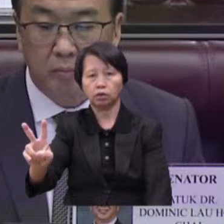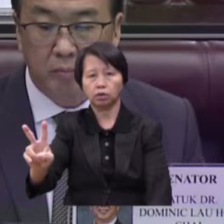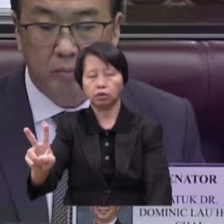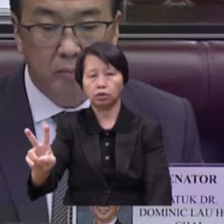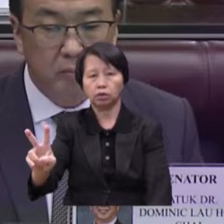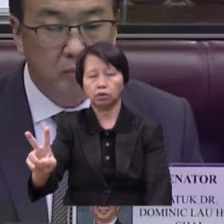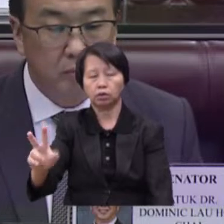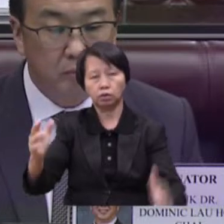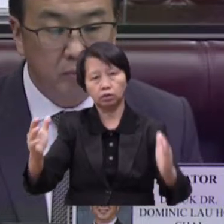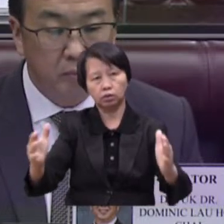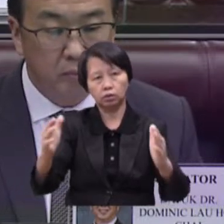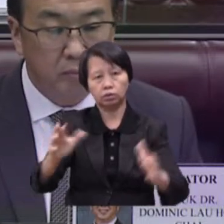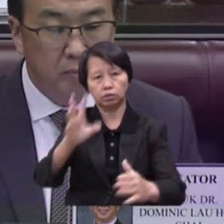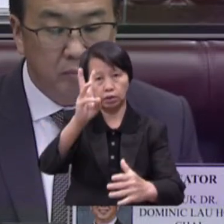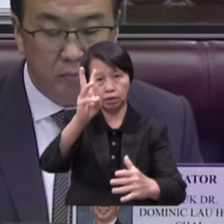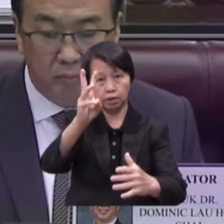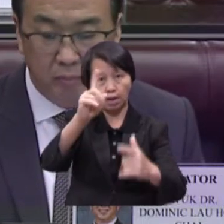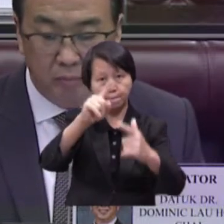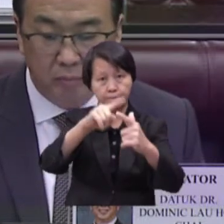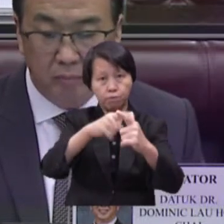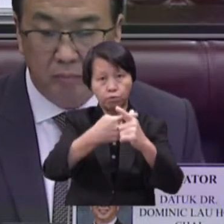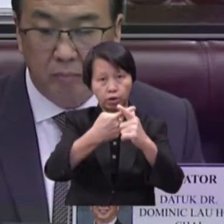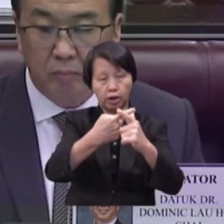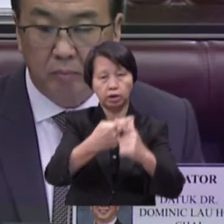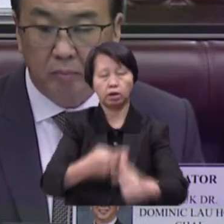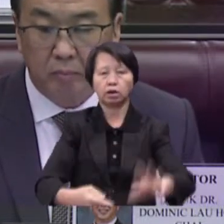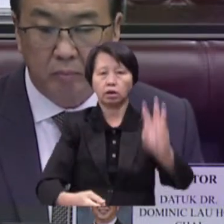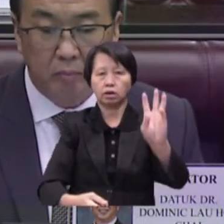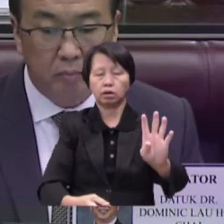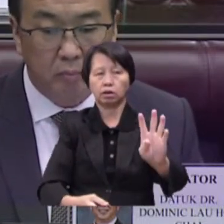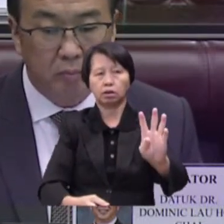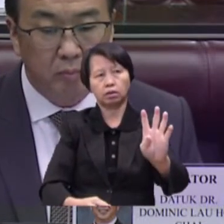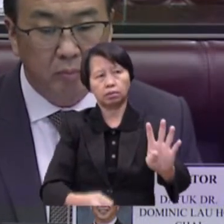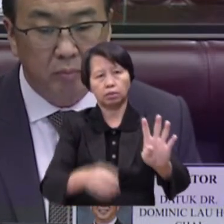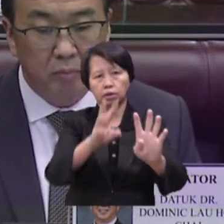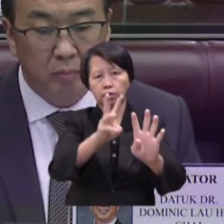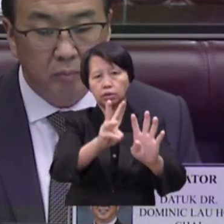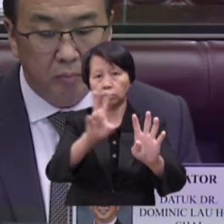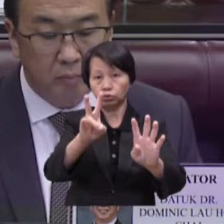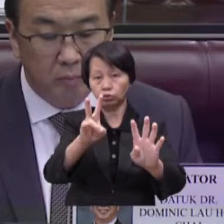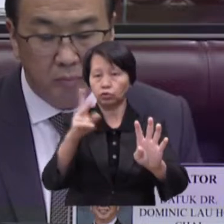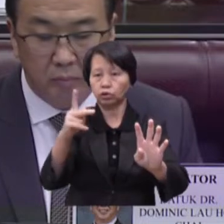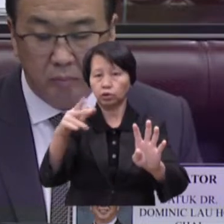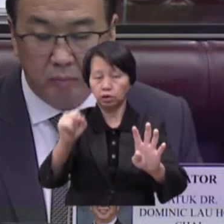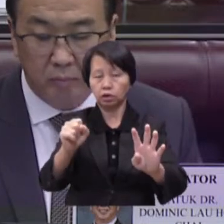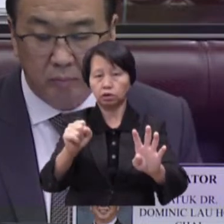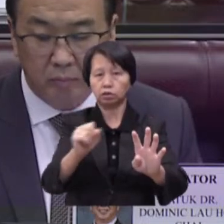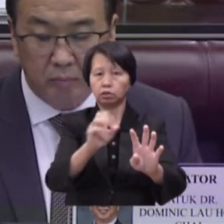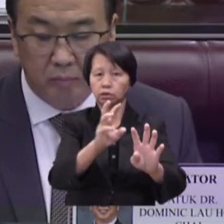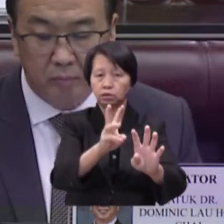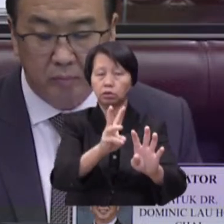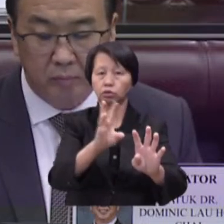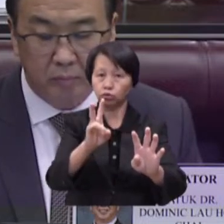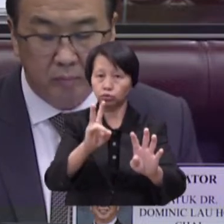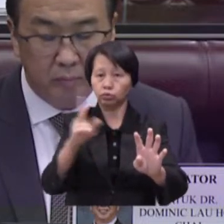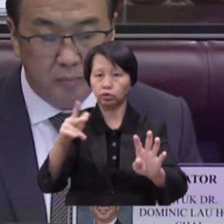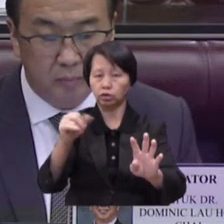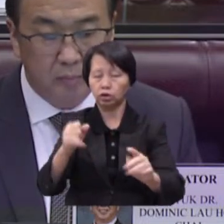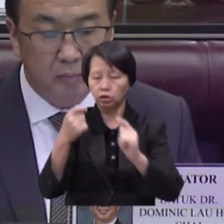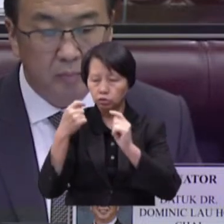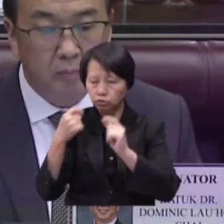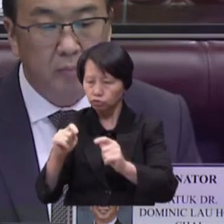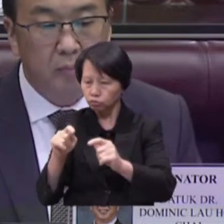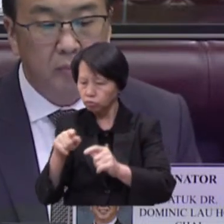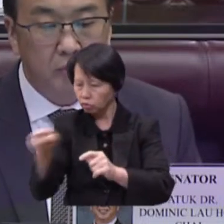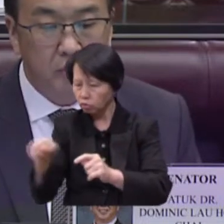selama tempo 6 bulan selama 467 case gimana kalau kita tengok di sini percobaan untuk